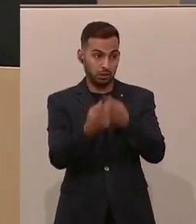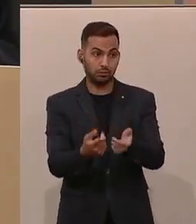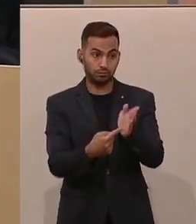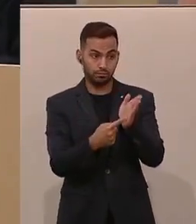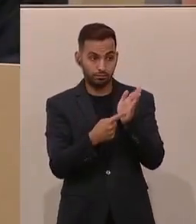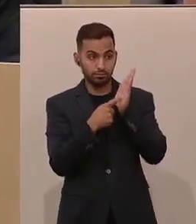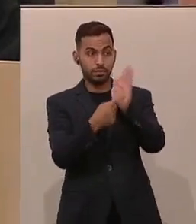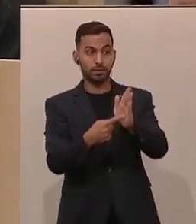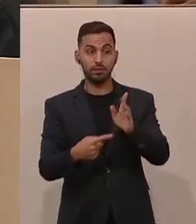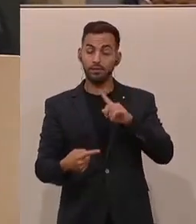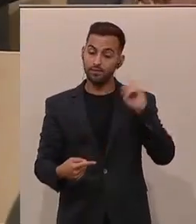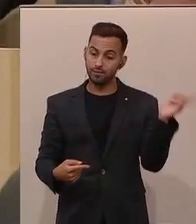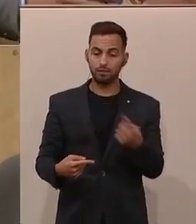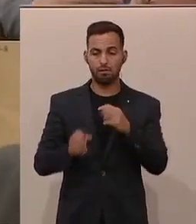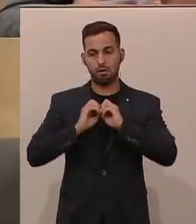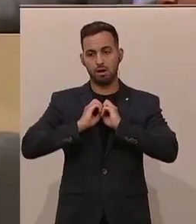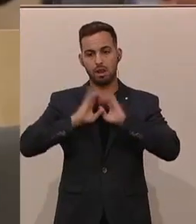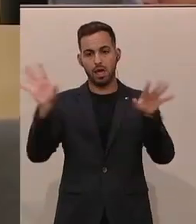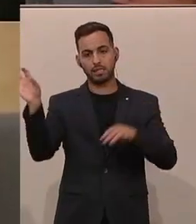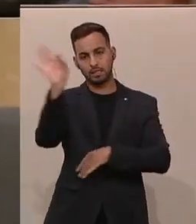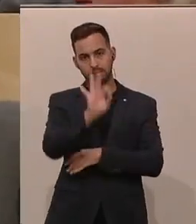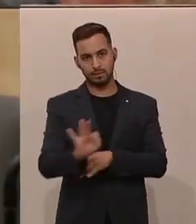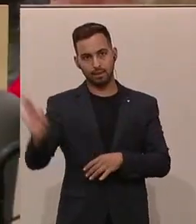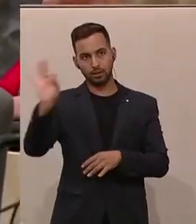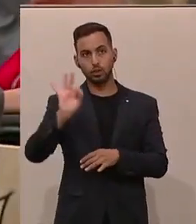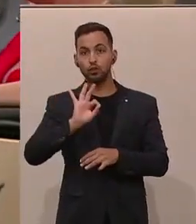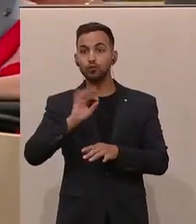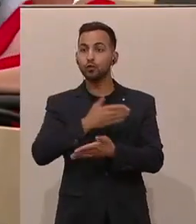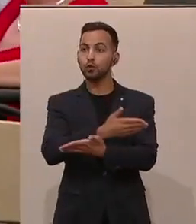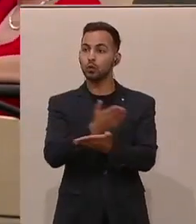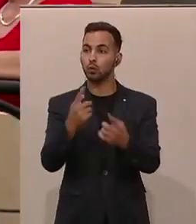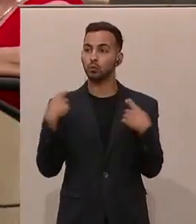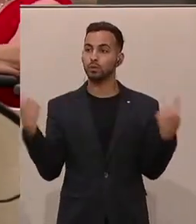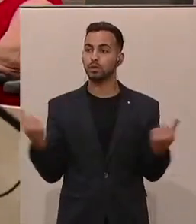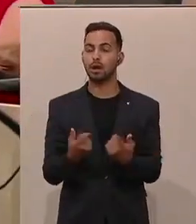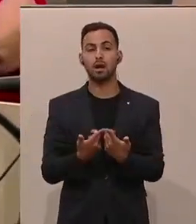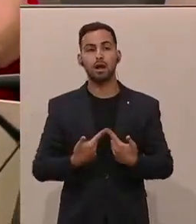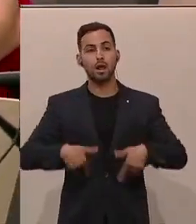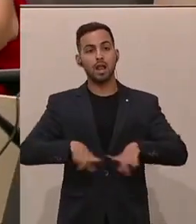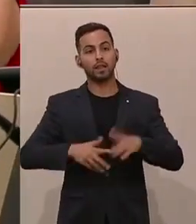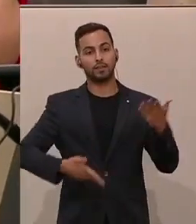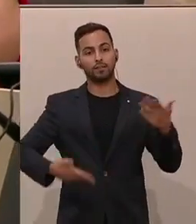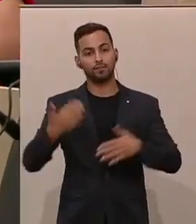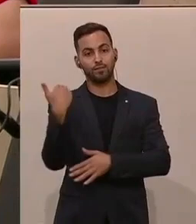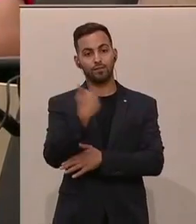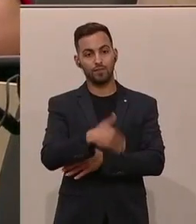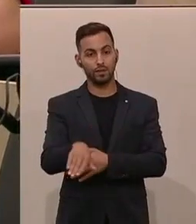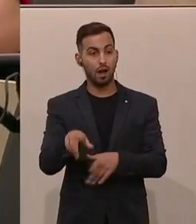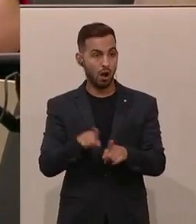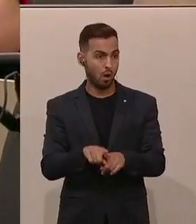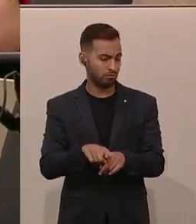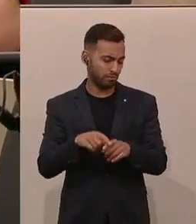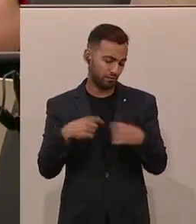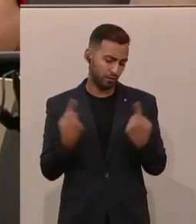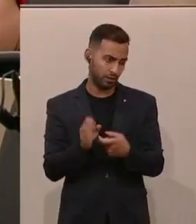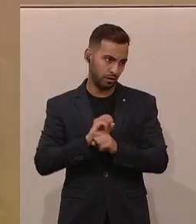so stehe ich dazu, dass wir hier ein klares Zeichen für unsere Landwirte setzen müssen und dass wir in dieser Frage hinter der traditionellen